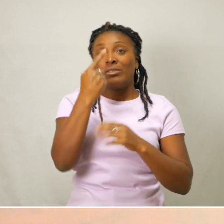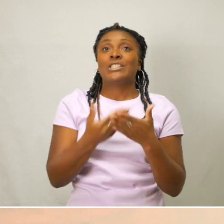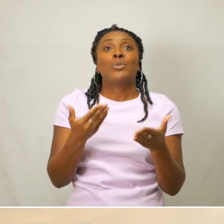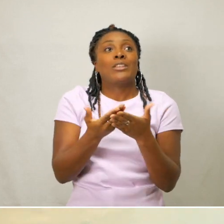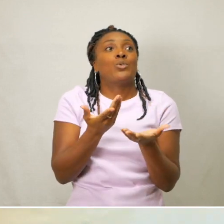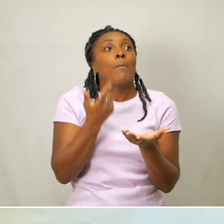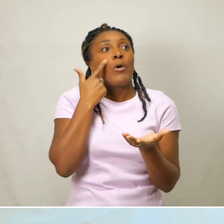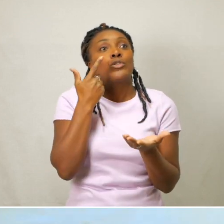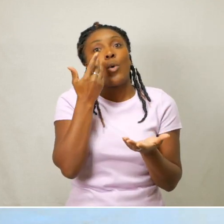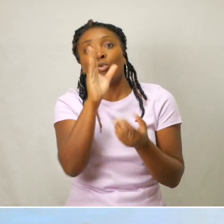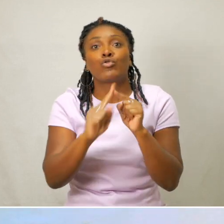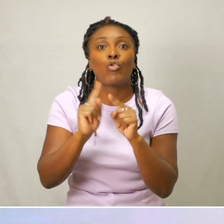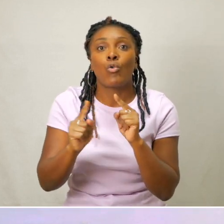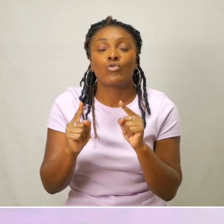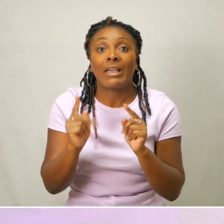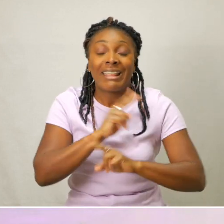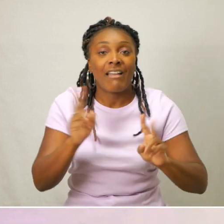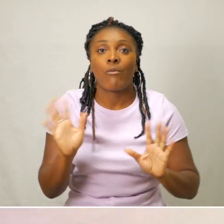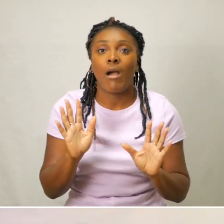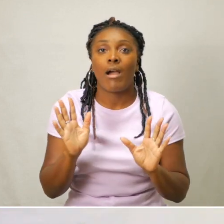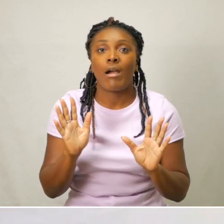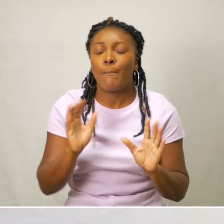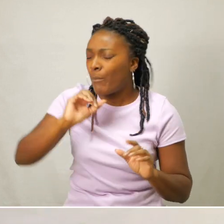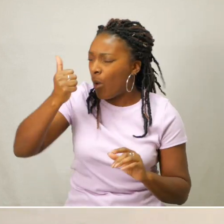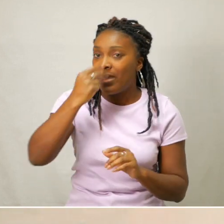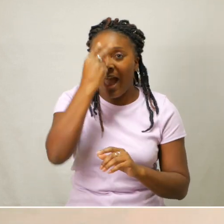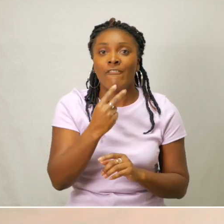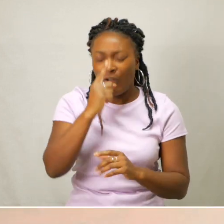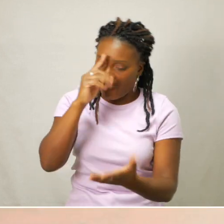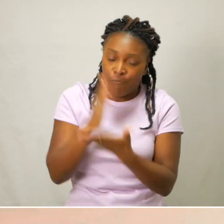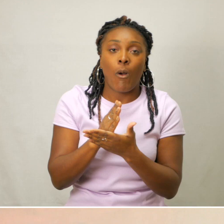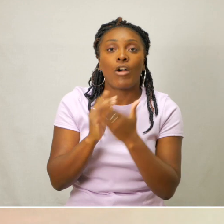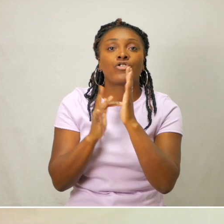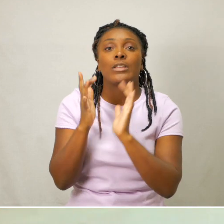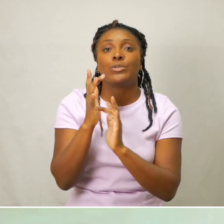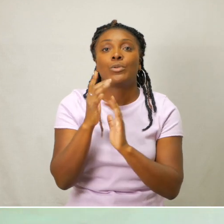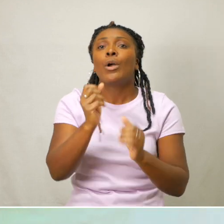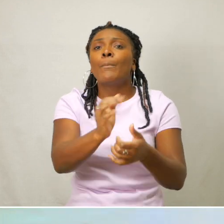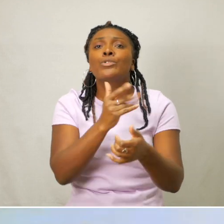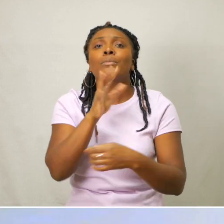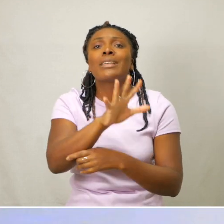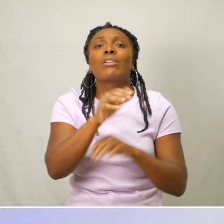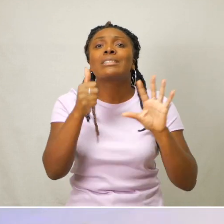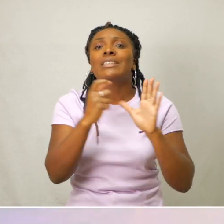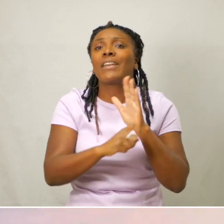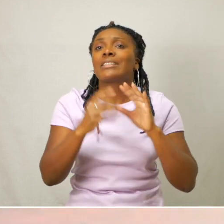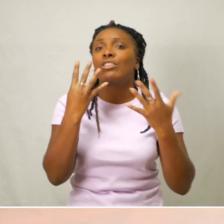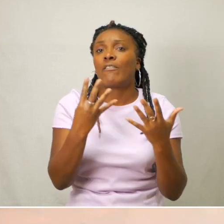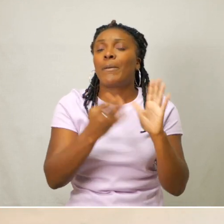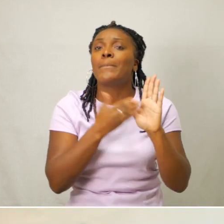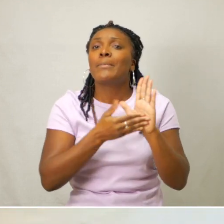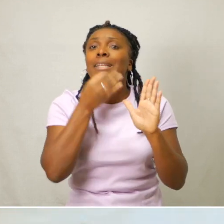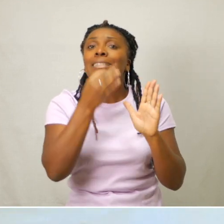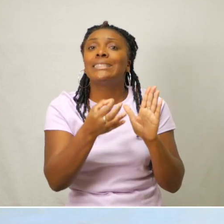situation. Mais en tous les cas, il a premièrement mis sa foi en action. La Bible déclare, psaume 56, verset 9, « Mes ennemis